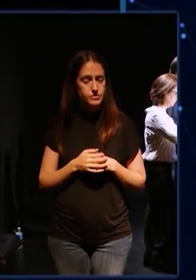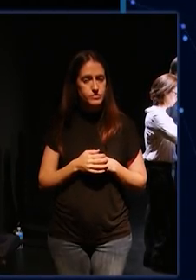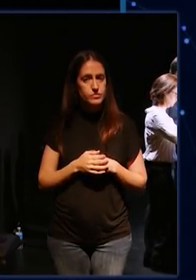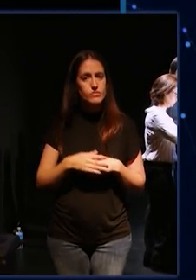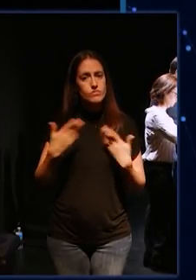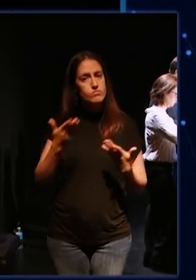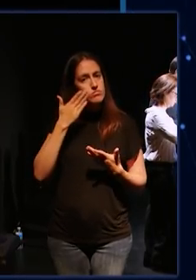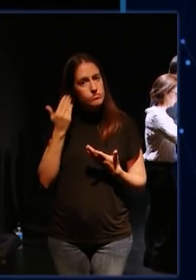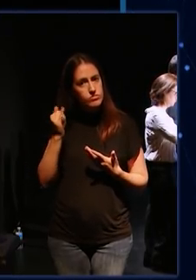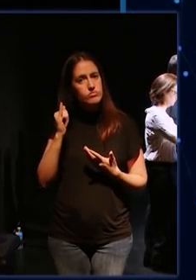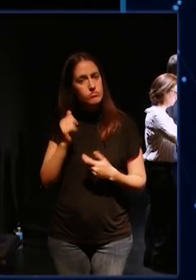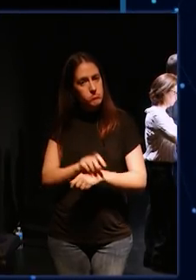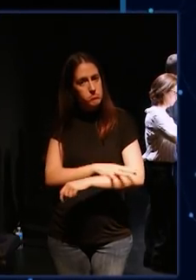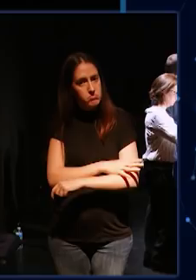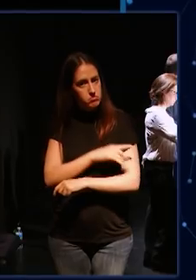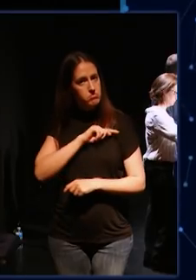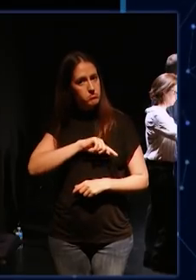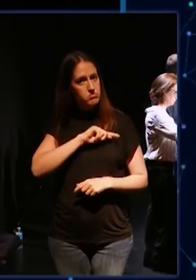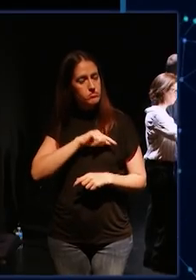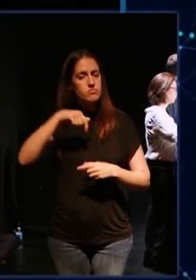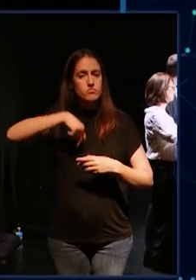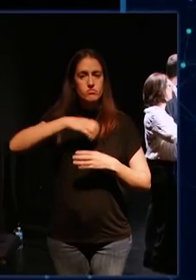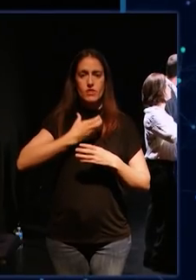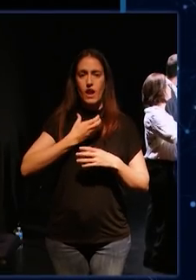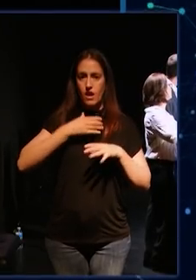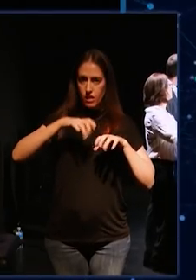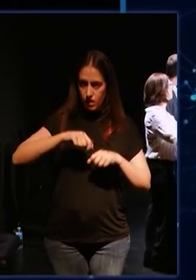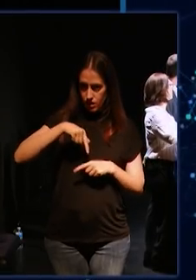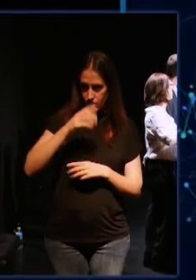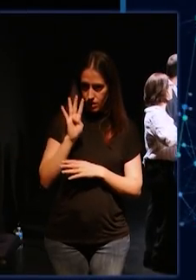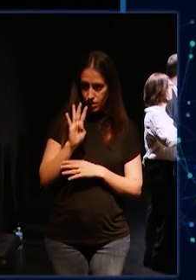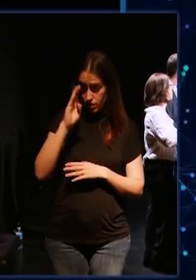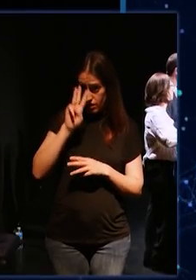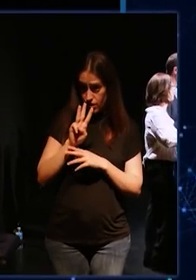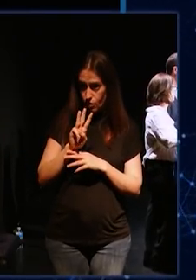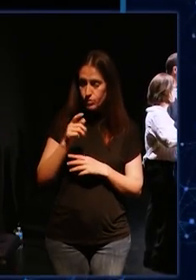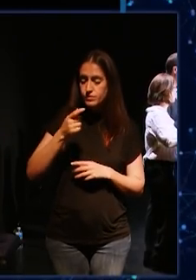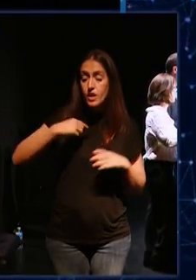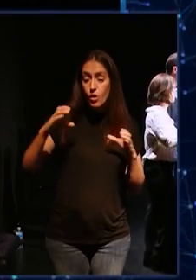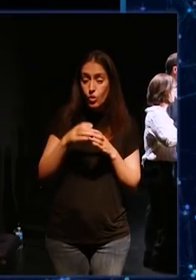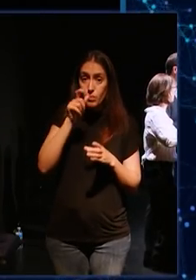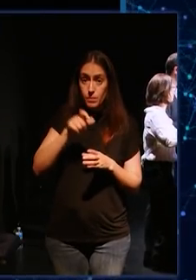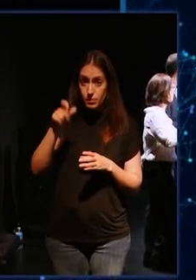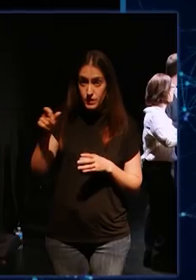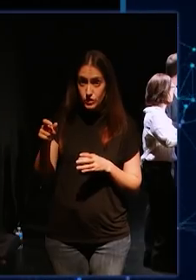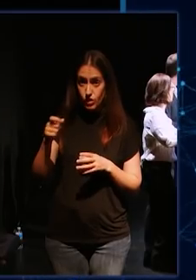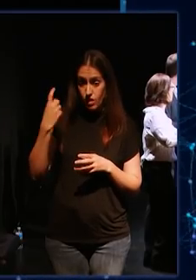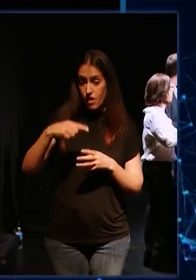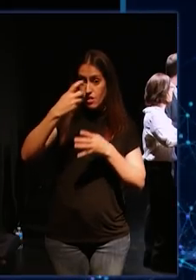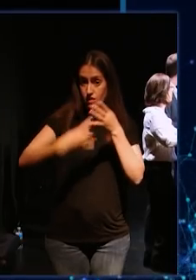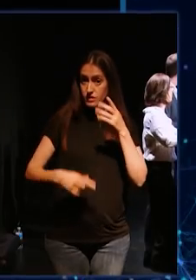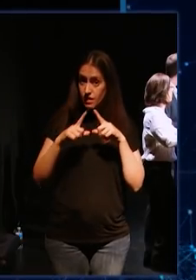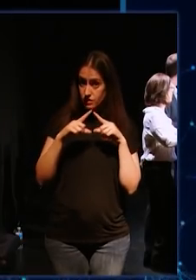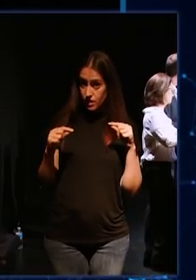És un gran honor i una gran emoció fer d'alcalde de Cardedeu. El grup de gent que hi ha a la llista